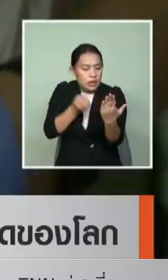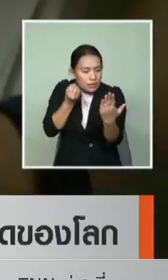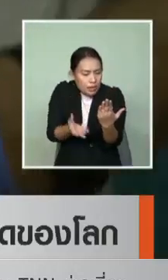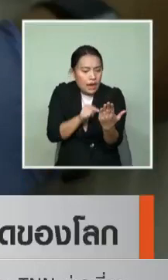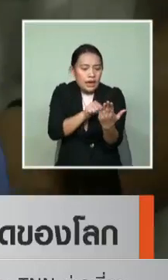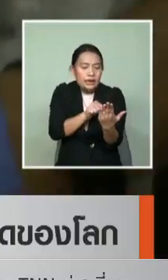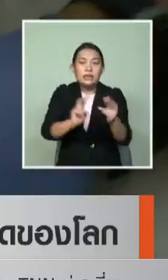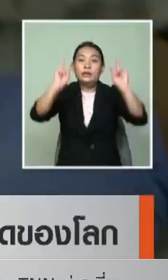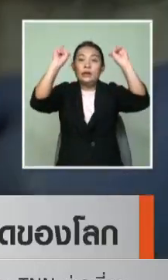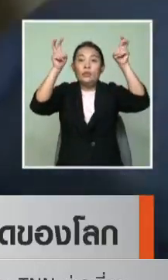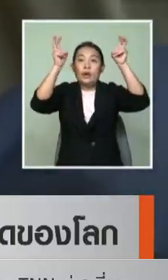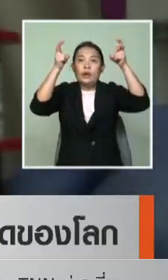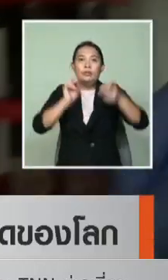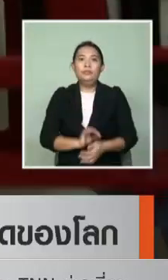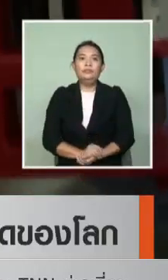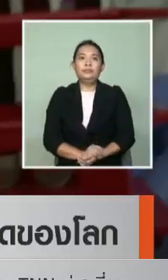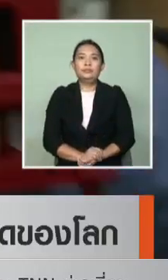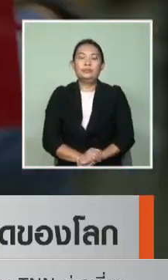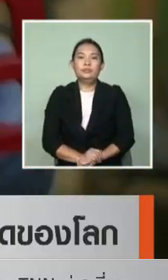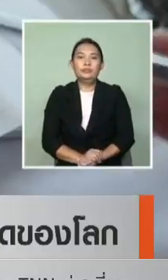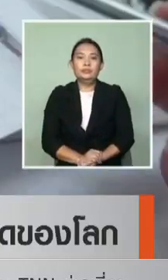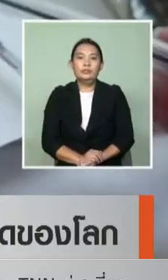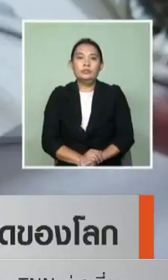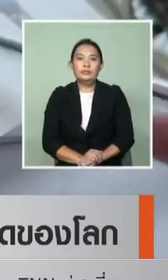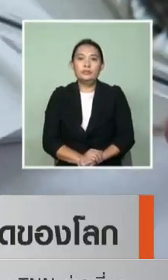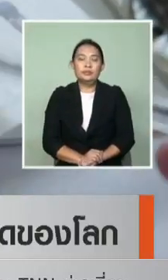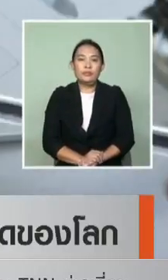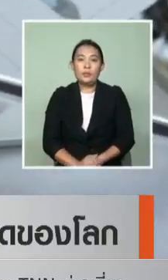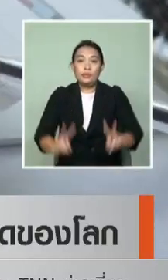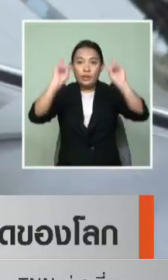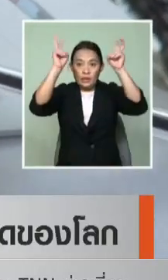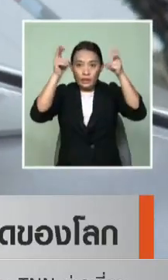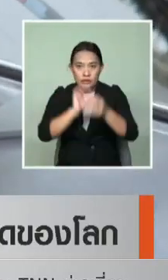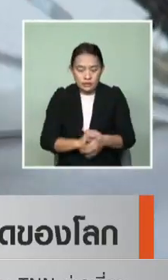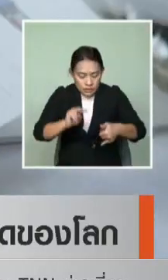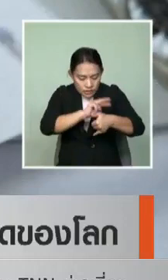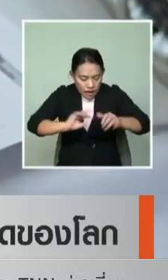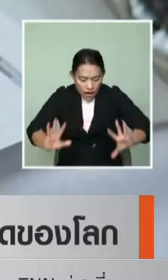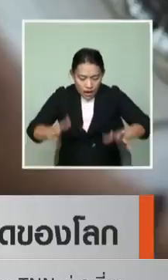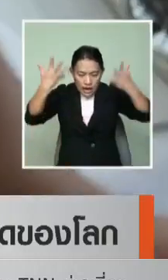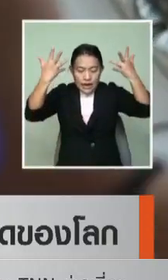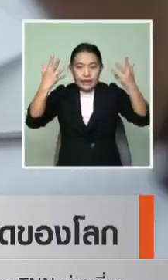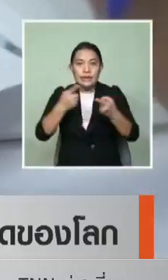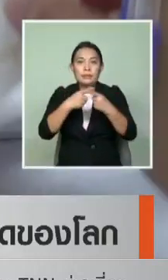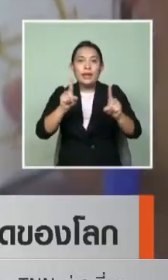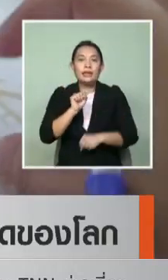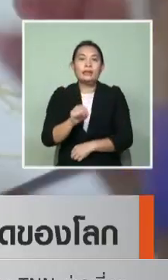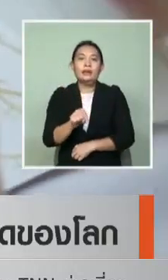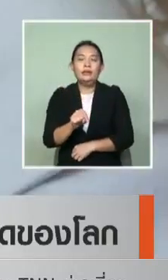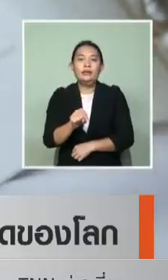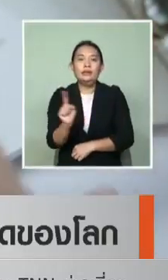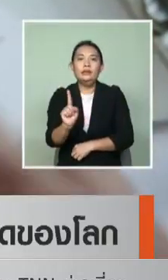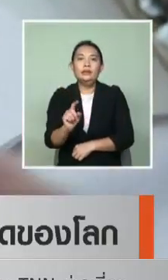ก็คือหัวข้อที่มีชื่อว่า Miracle Cure หรือว่าการรักษาหายเราปาฏิหาริย์เลยนะคะนั่นเป็นค